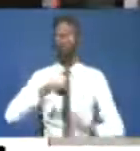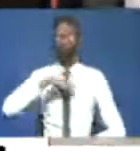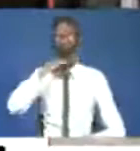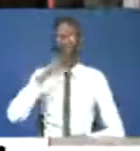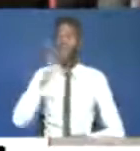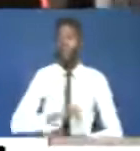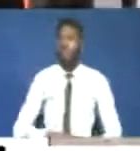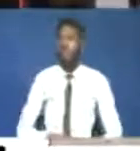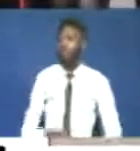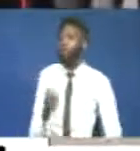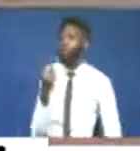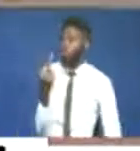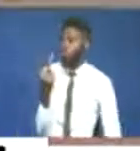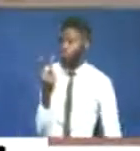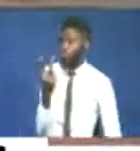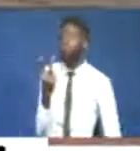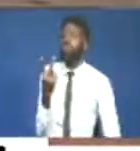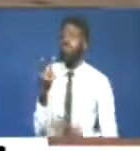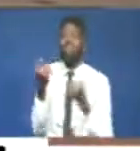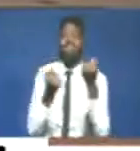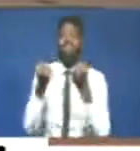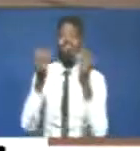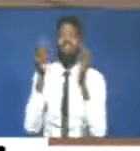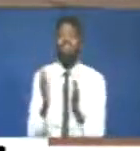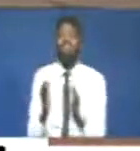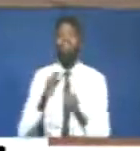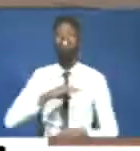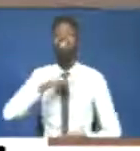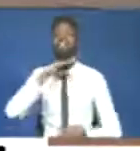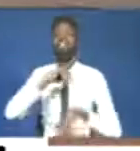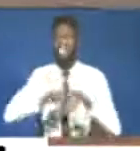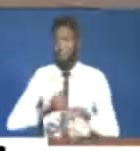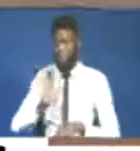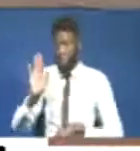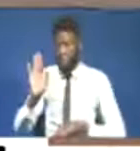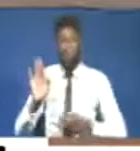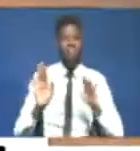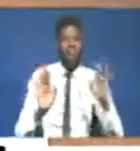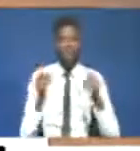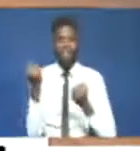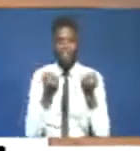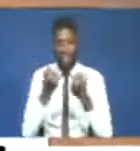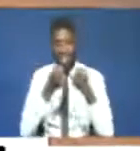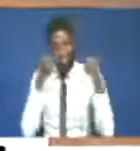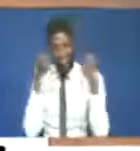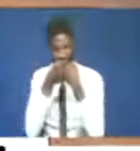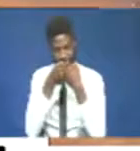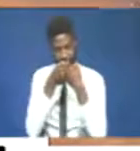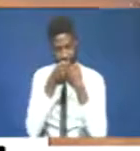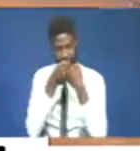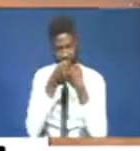Wawili kati yao walikuwa madereva waliofariki baada ya magari yao kugongana ana kwa ana.